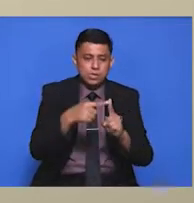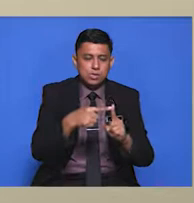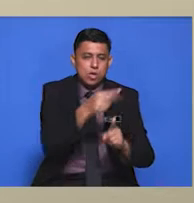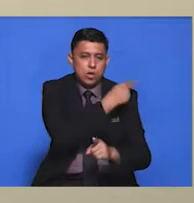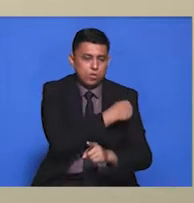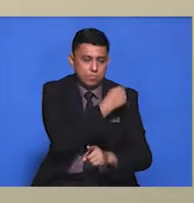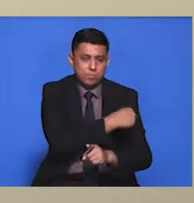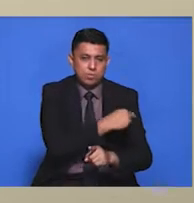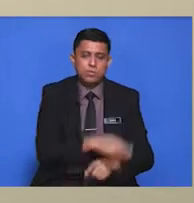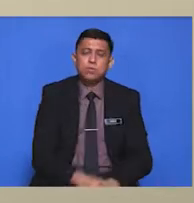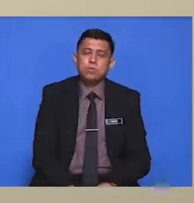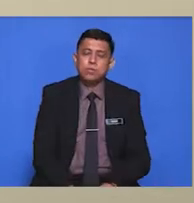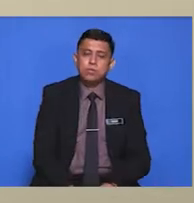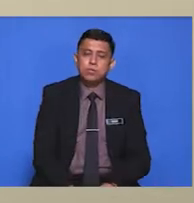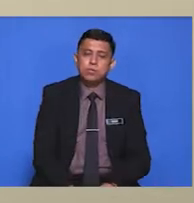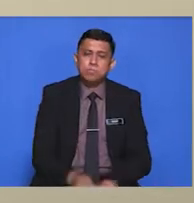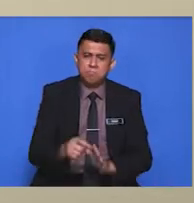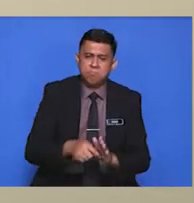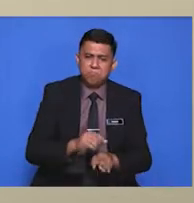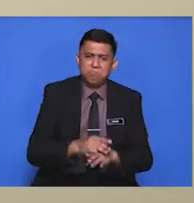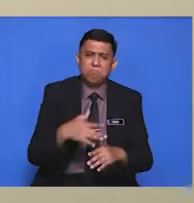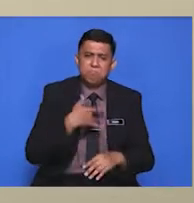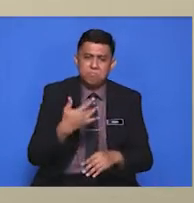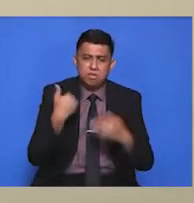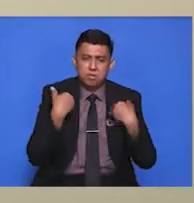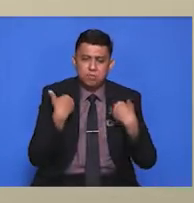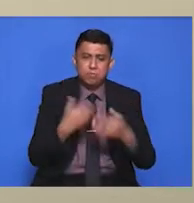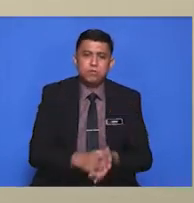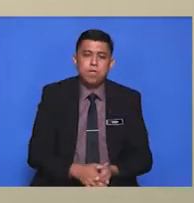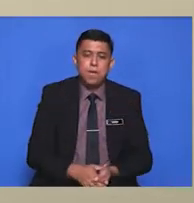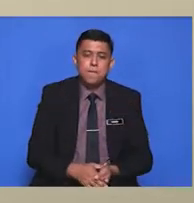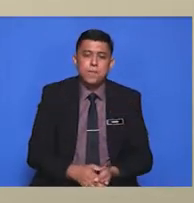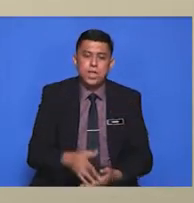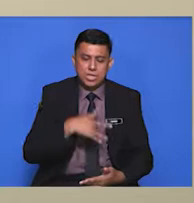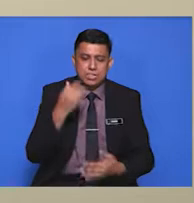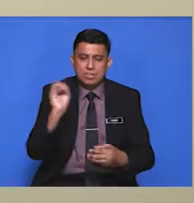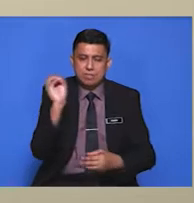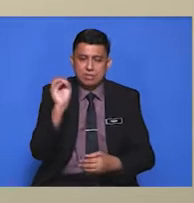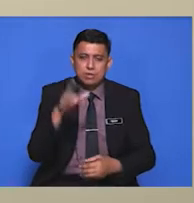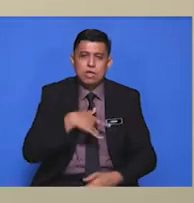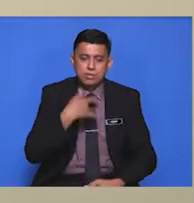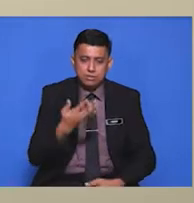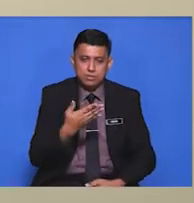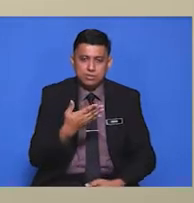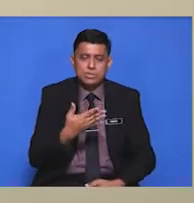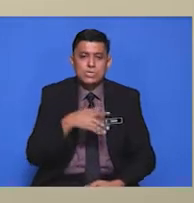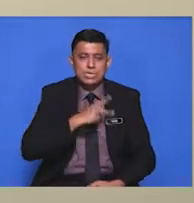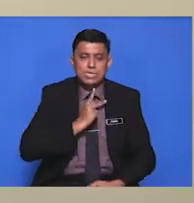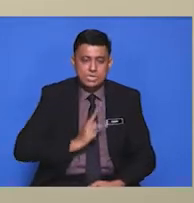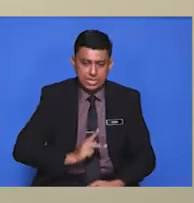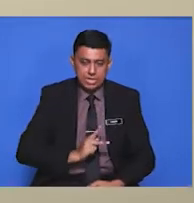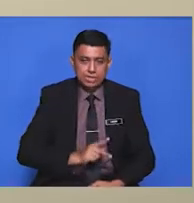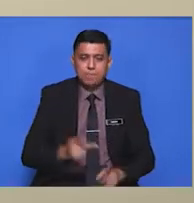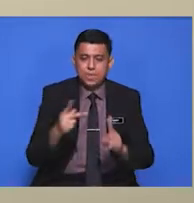Sikap tidak pertimbang rasa ini terserlah kerana tiadanya rasa belas kasihan terhadap anak kecil yang